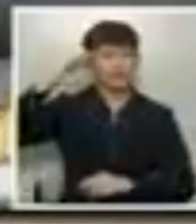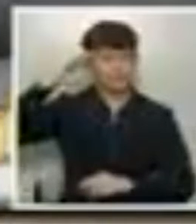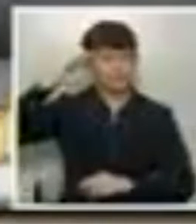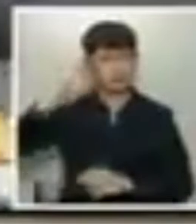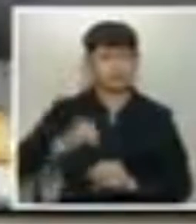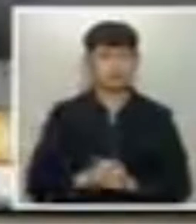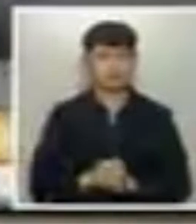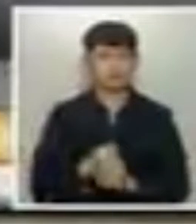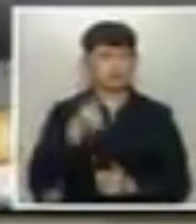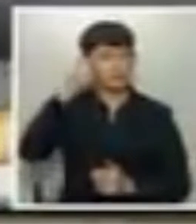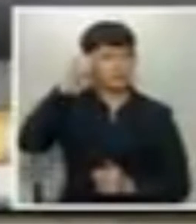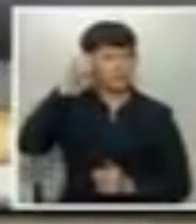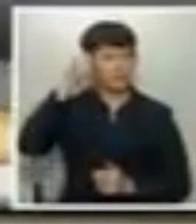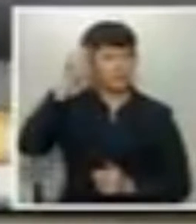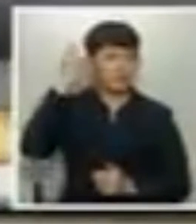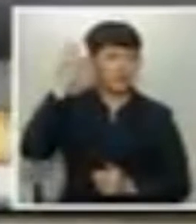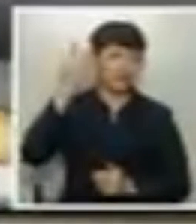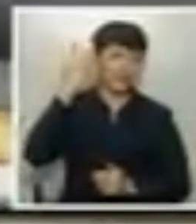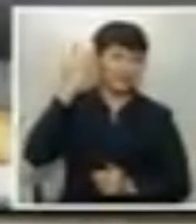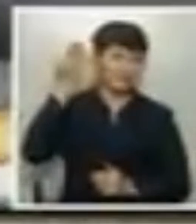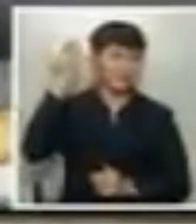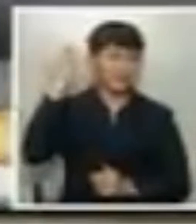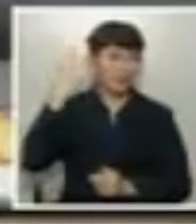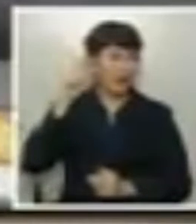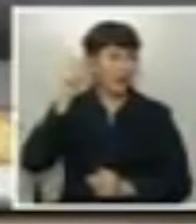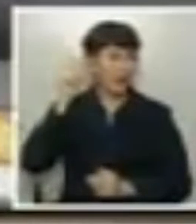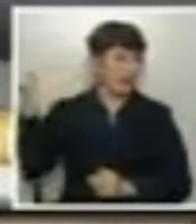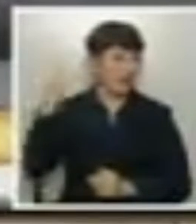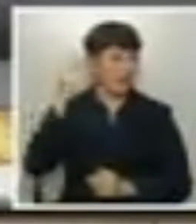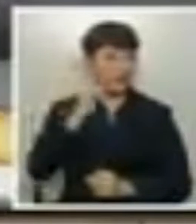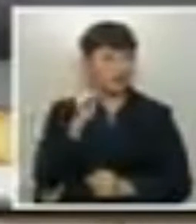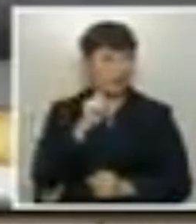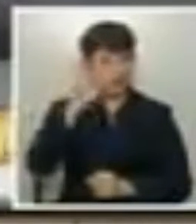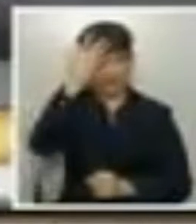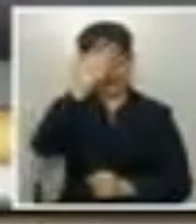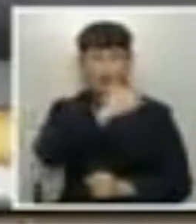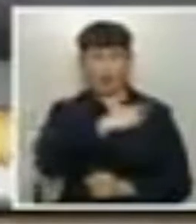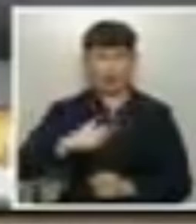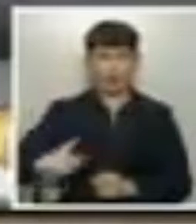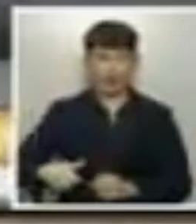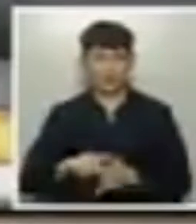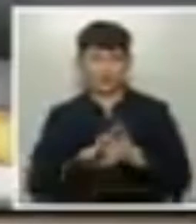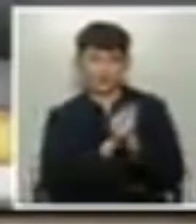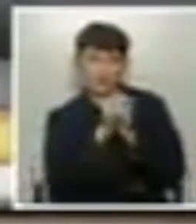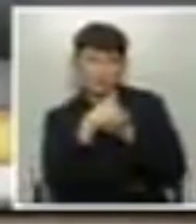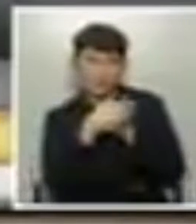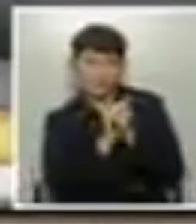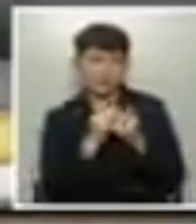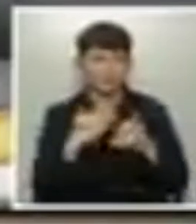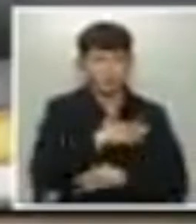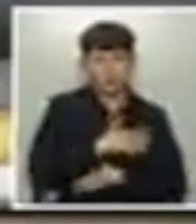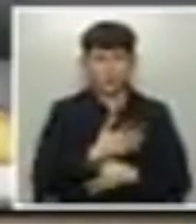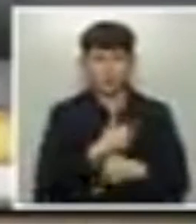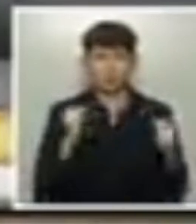คะเมื่อ 2-3 วันที่ผ่านมาเนี่ยมีข่าวดังเรื่องนางงามถูกลวนลามในผับดังย่านเอกมัยนะ